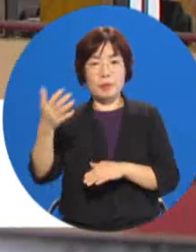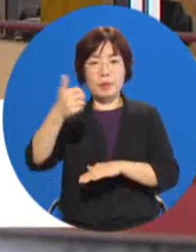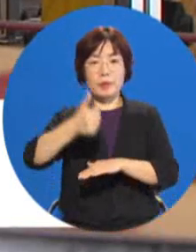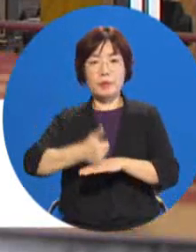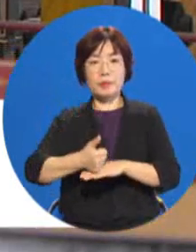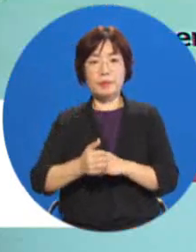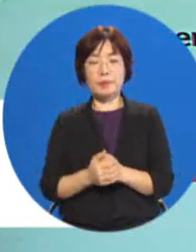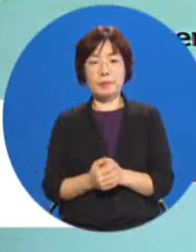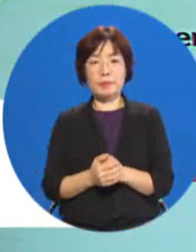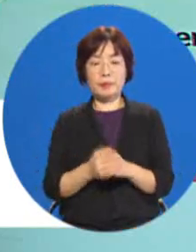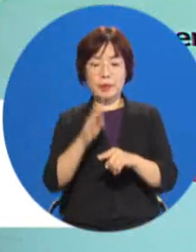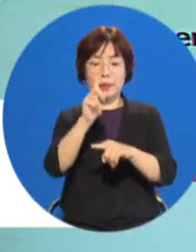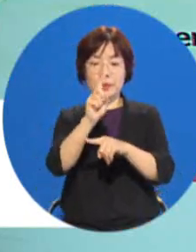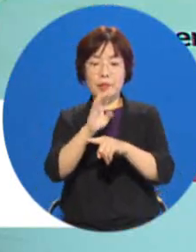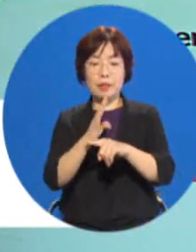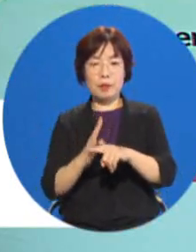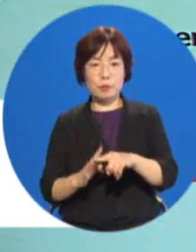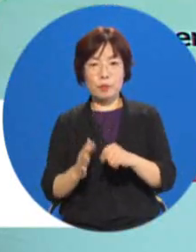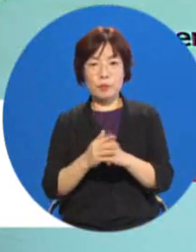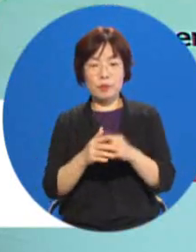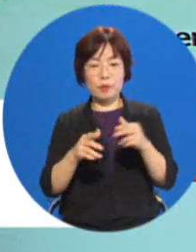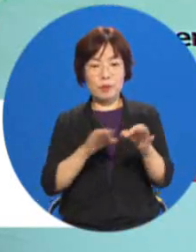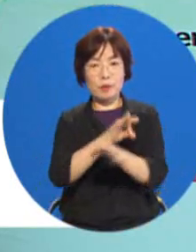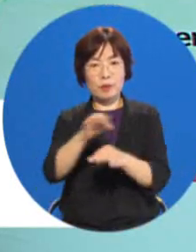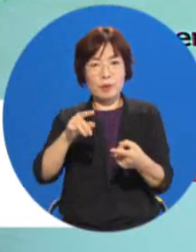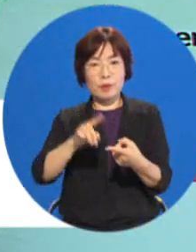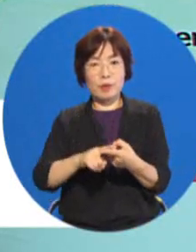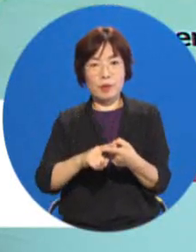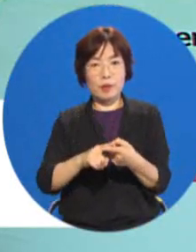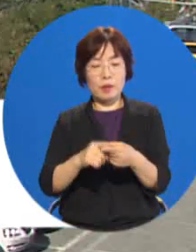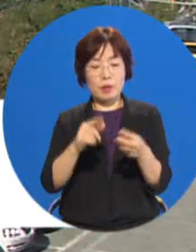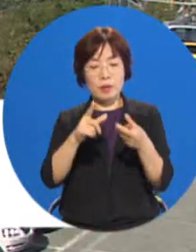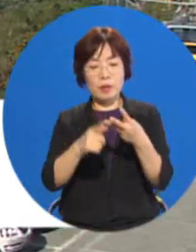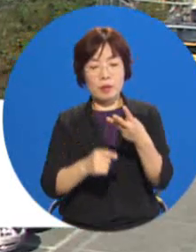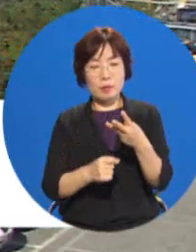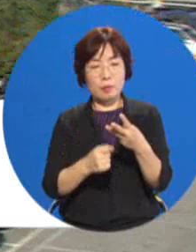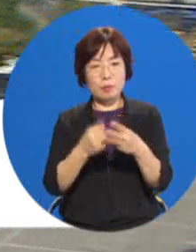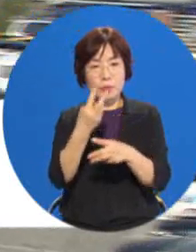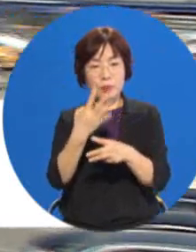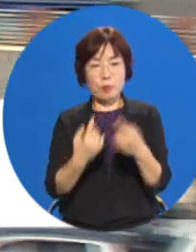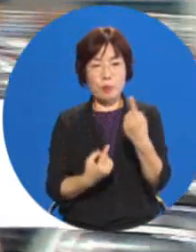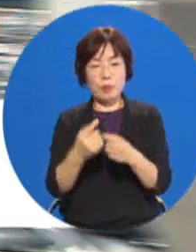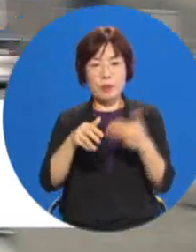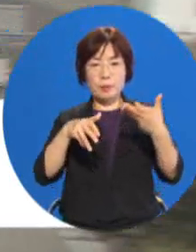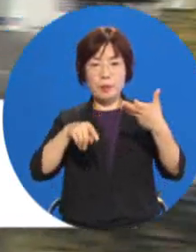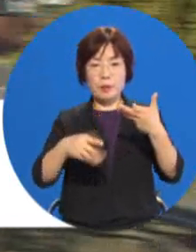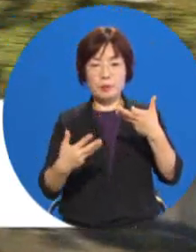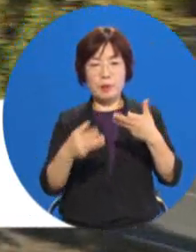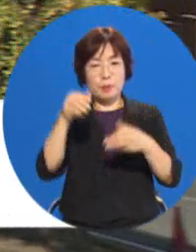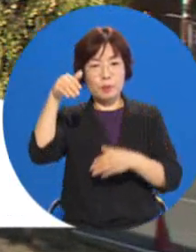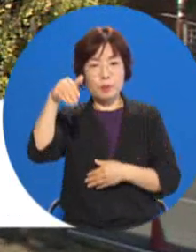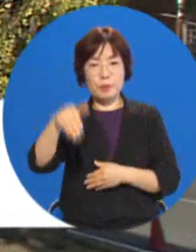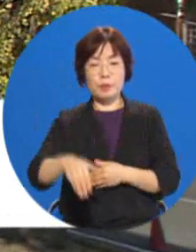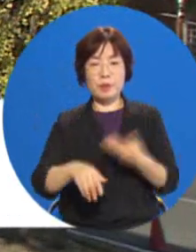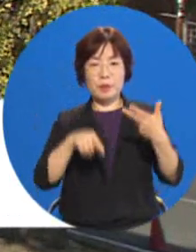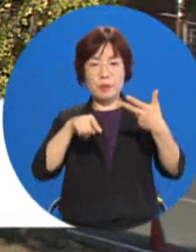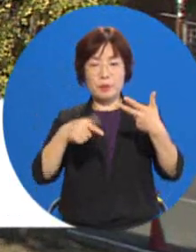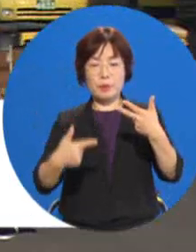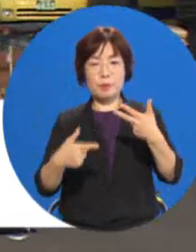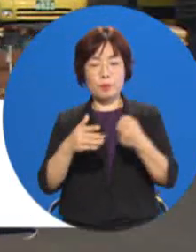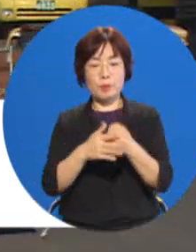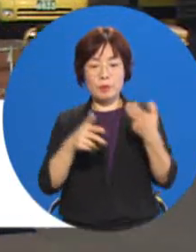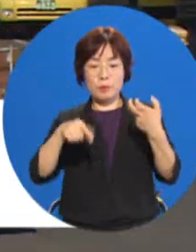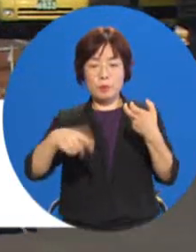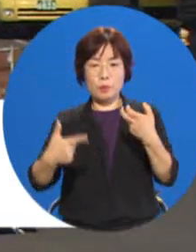결과 4분기 기업 경기 전망지수는 전분기에 비해 18.8포인트 하락한 70.6으로